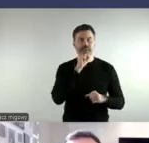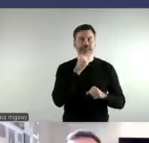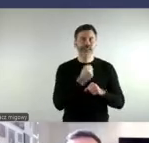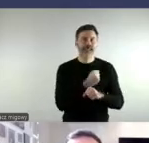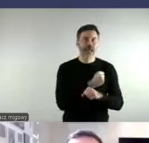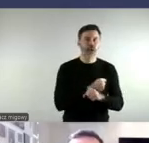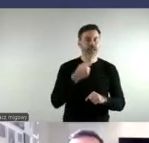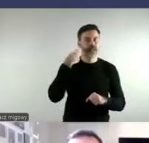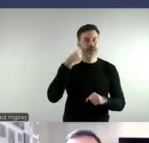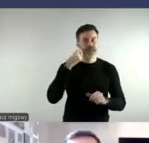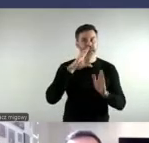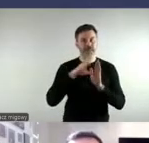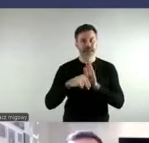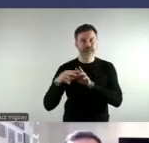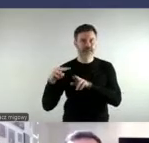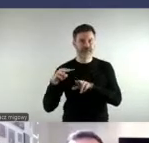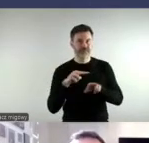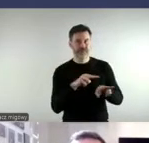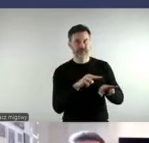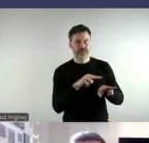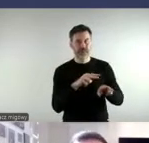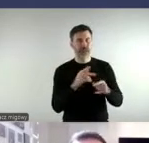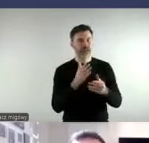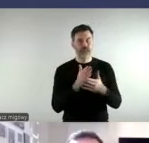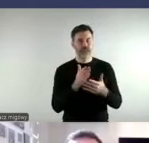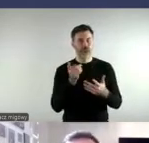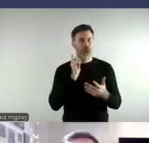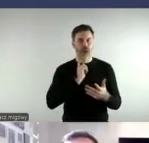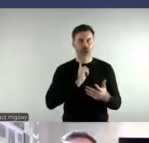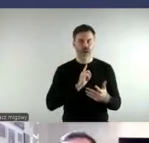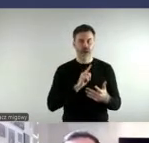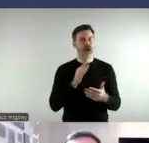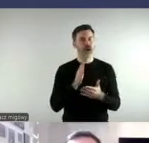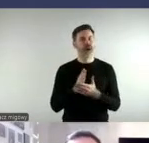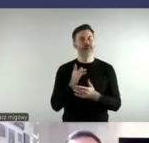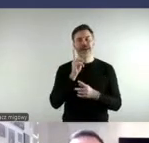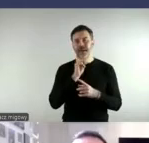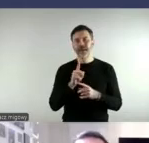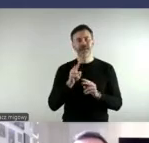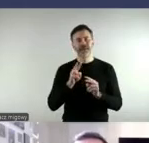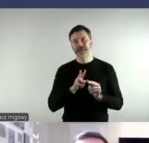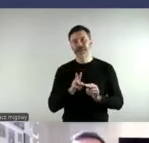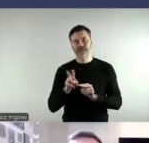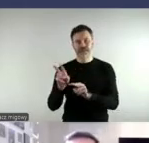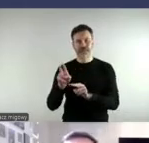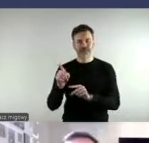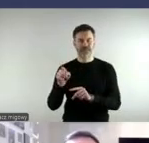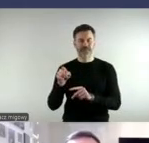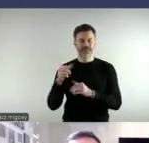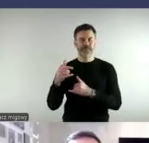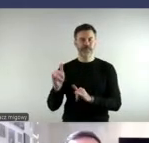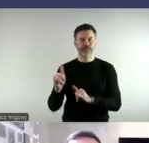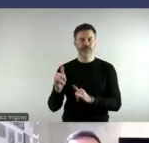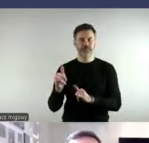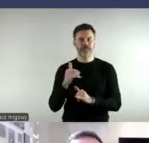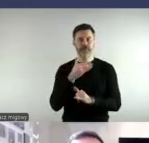prezydentów local miast authorities, the jest mayors, powiedzmy bardzo city iluzoryczna. presidents, Tak naprawdę is ich odległość jest tylko i close to wyłącznie none. pionowa. W jakiś sposób So też mamy wpływ na